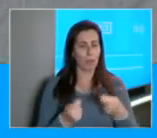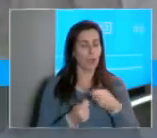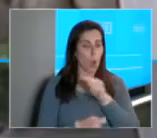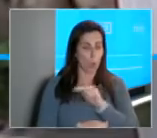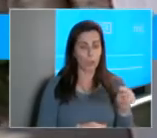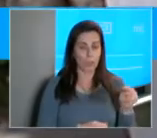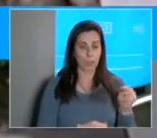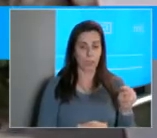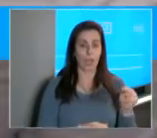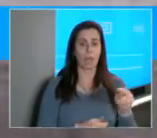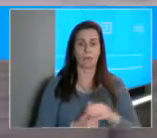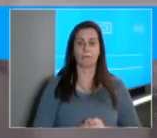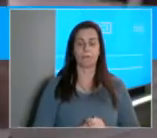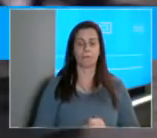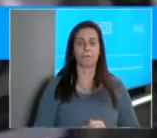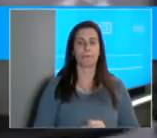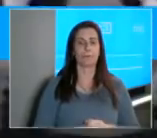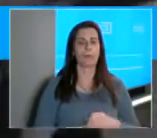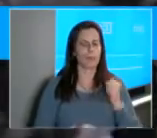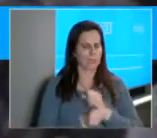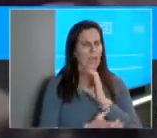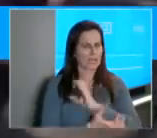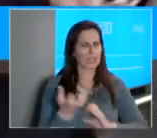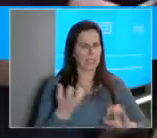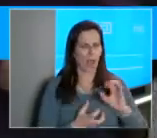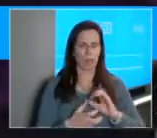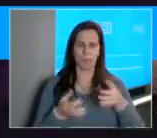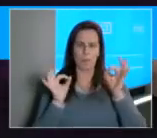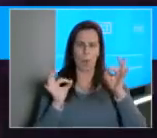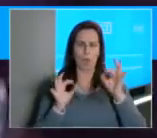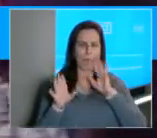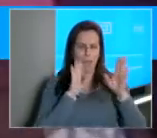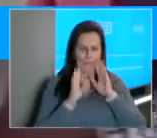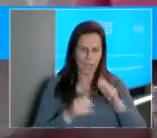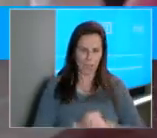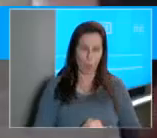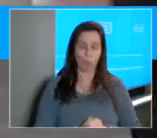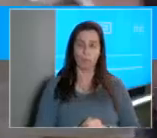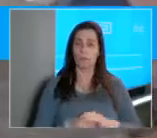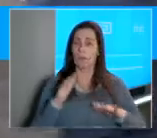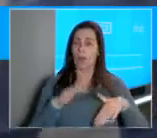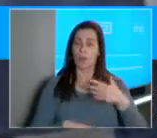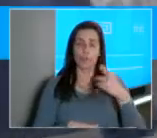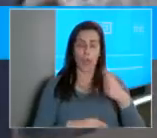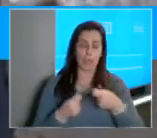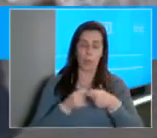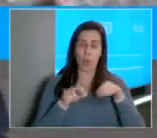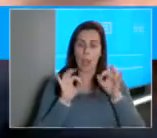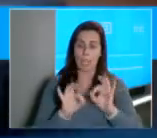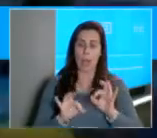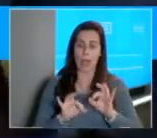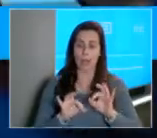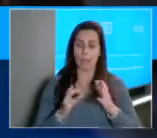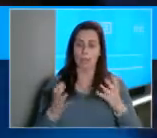שעלה לכותרות לאחרונה וגרם לסערה ציבורית, בעיקר ברשתות החברתיות, אחרי שאחד מארגונים למען